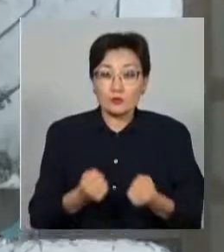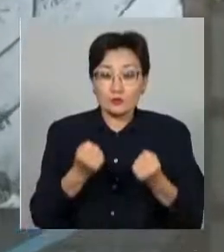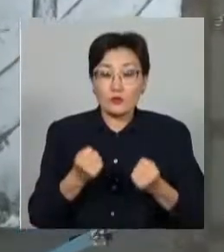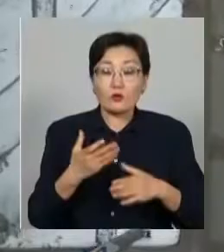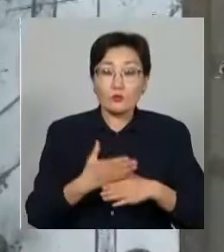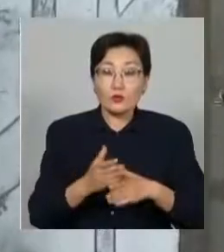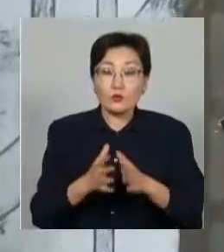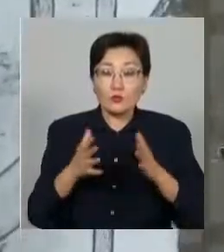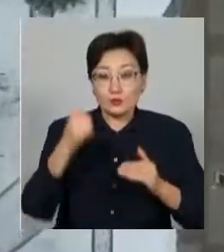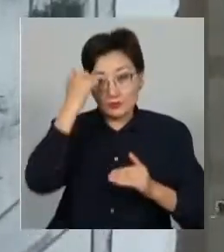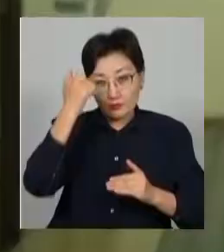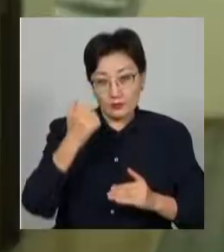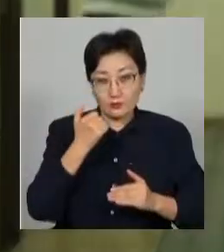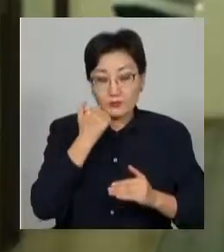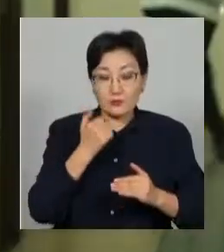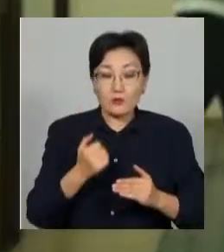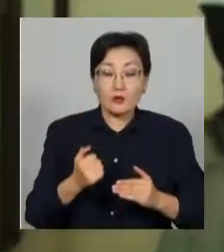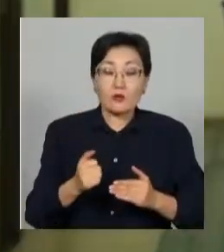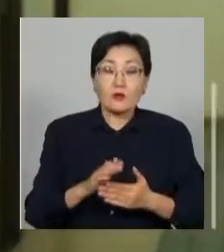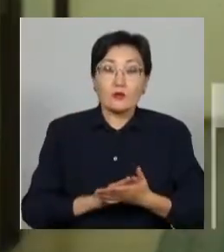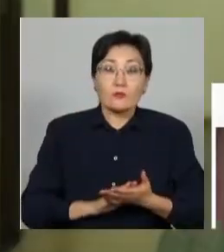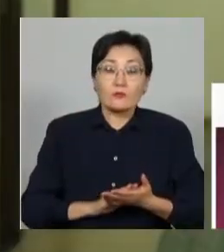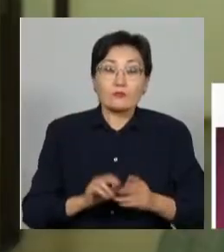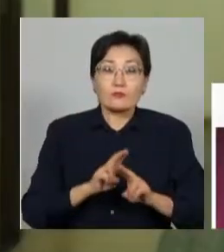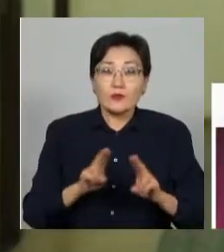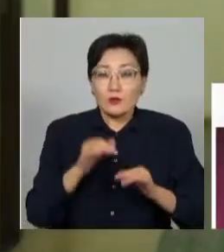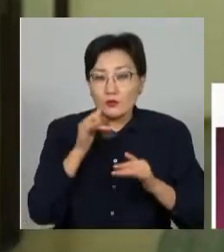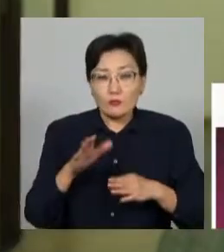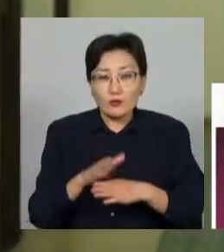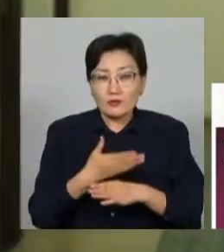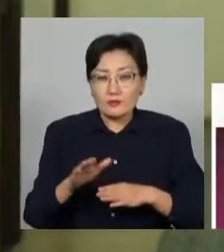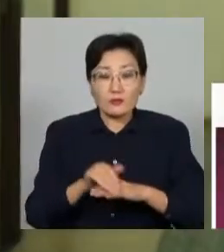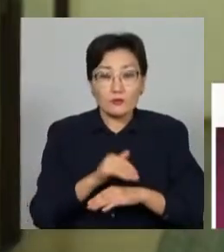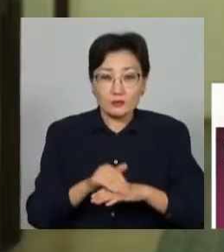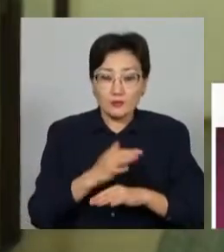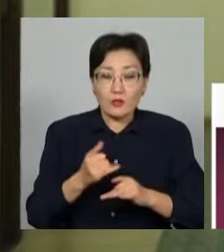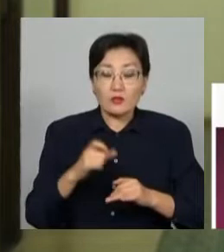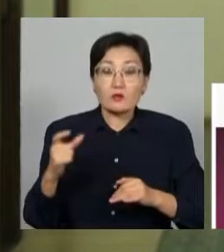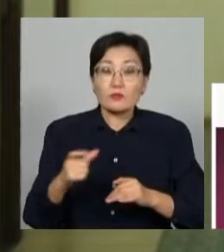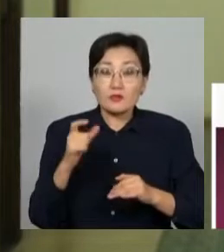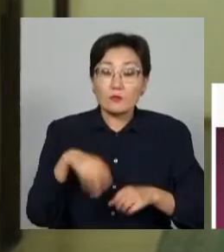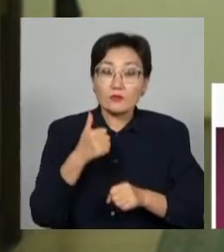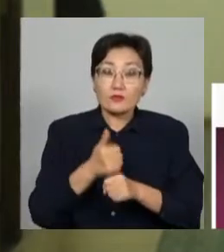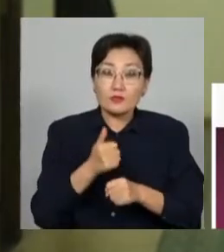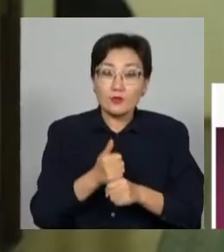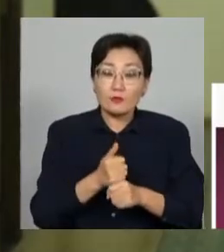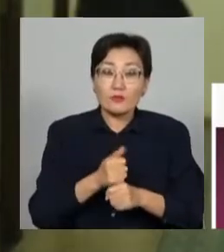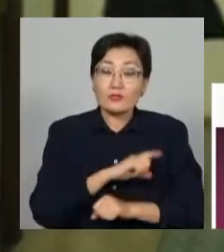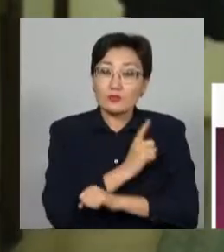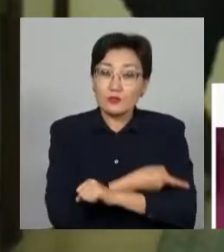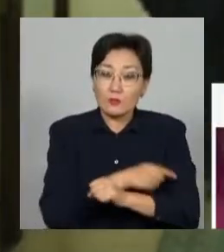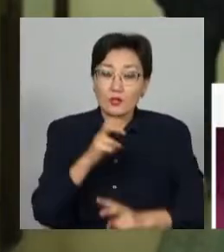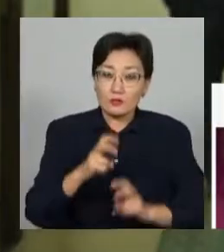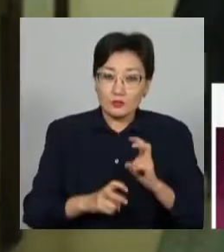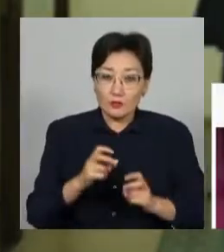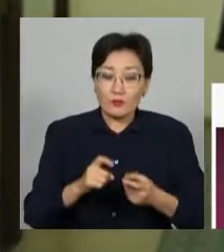тоқтатпау басты міндет екенін айтты. Город большой. Алматы ірі мегаполис. Күн санап аумағы мен халық саны өсіп келе жатыр. Қазір